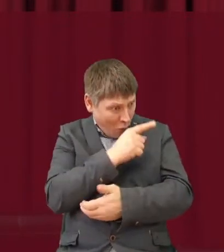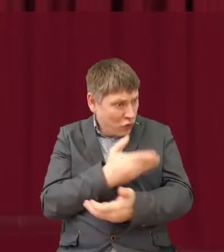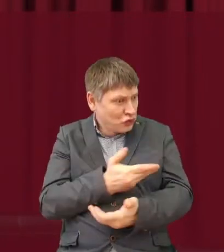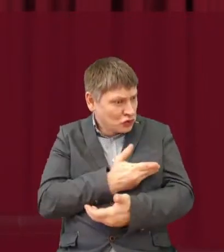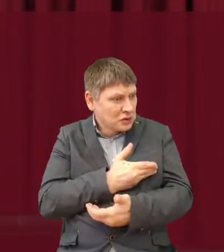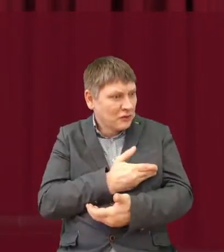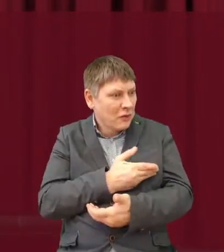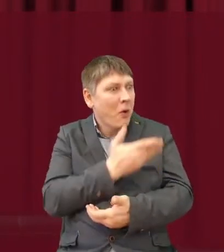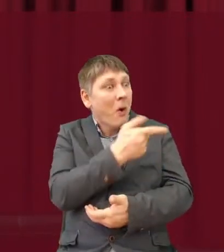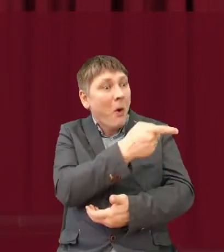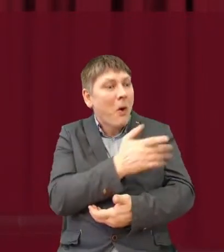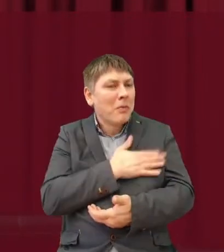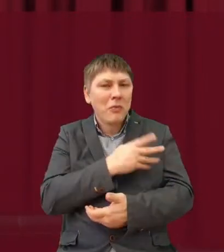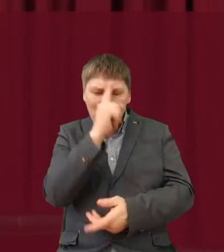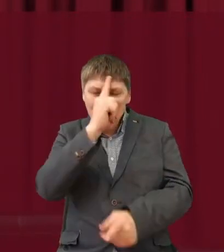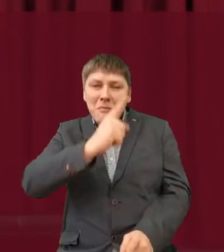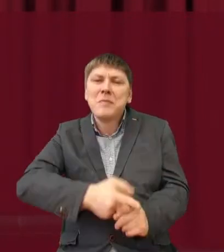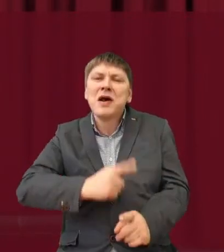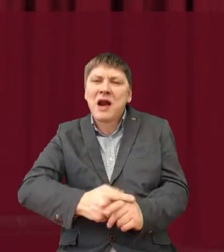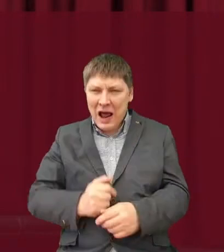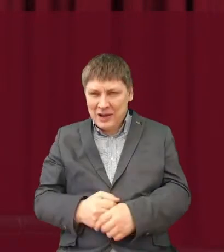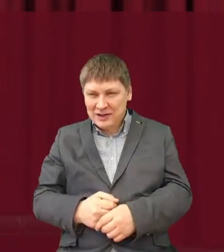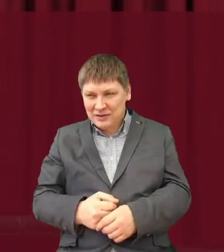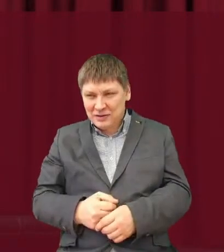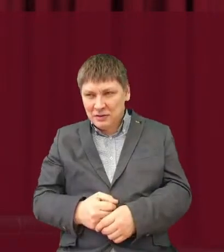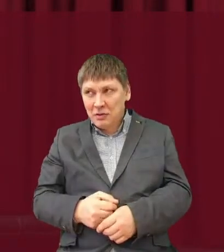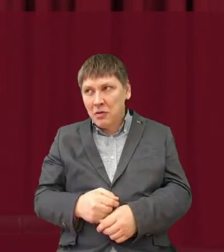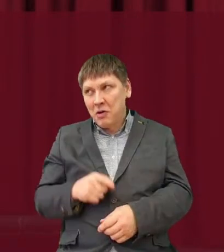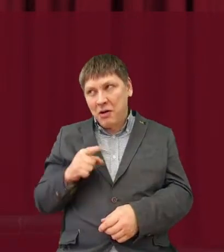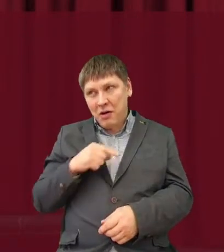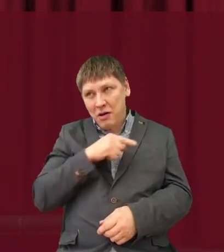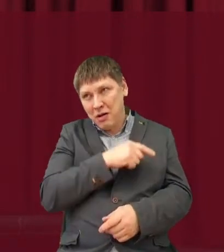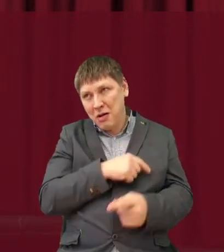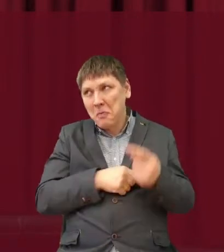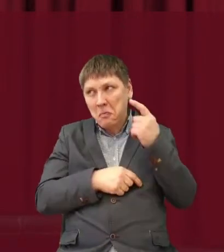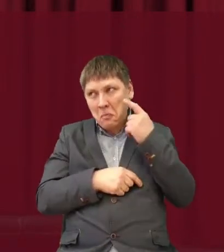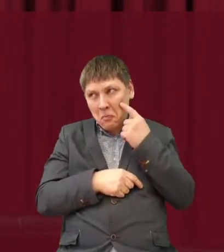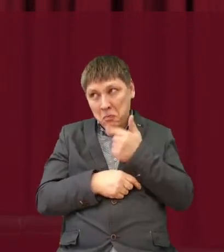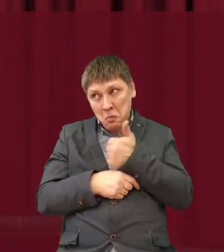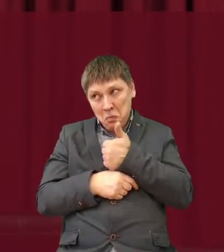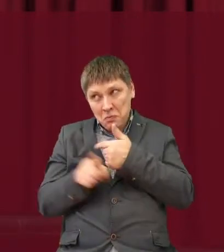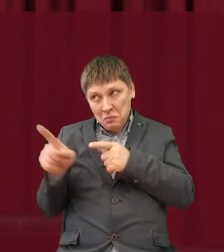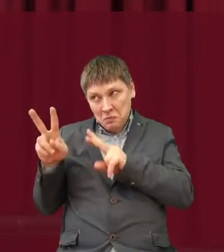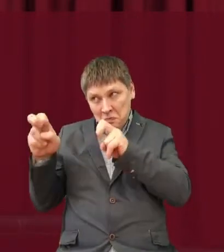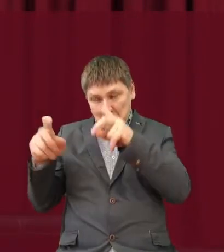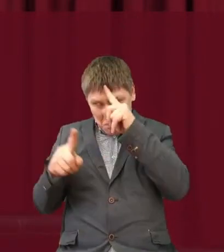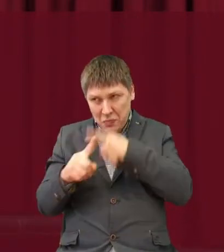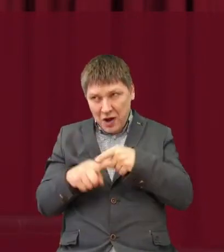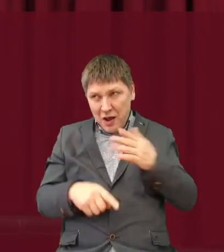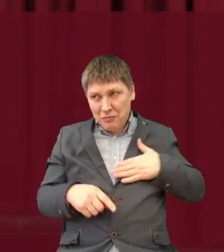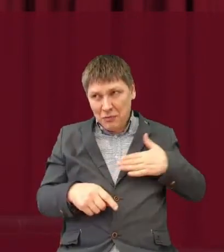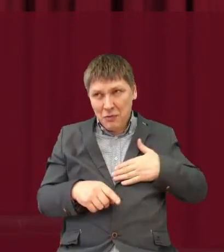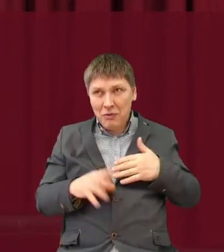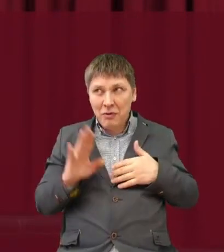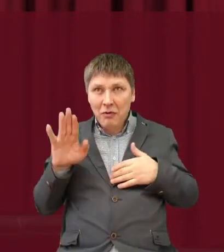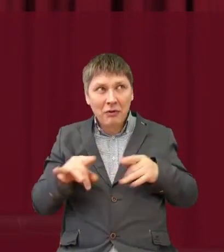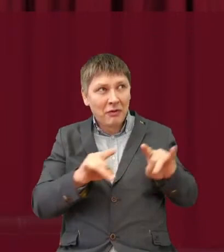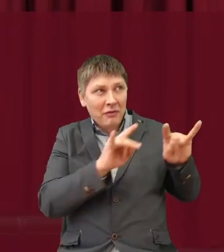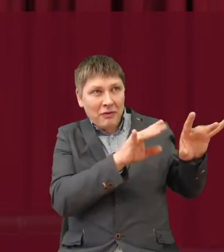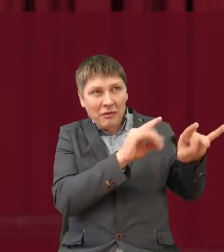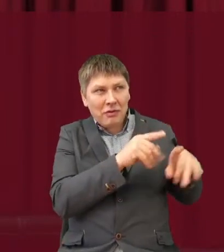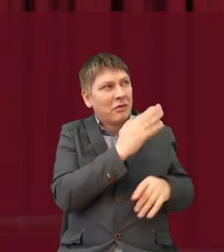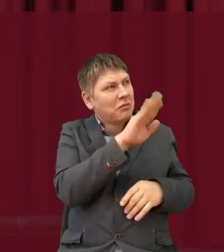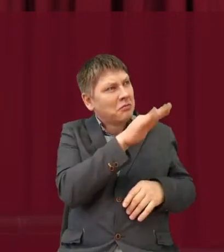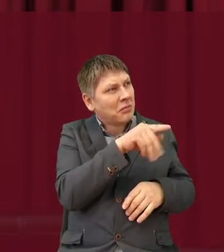он брат мой люди сии приняли это за хороший знак и поспешно подхватились слово из уст его и сказали